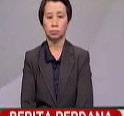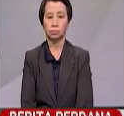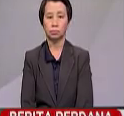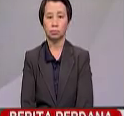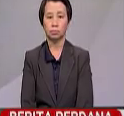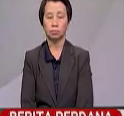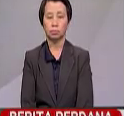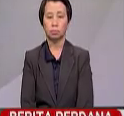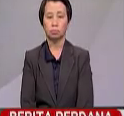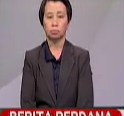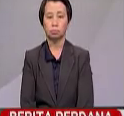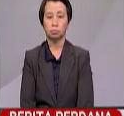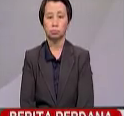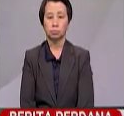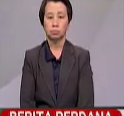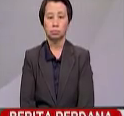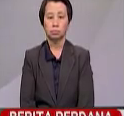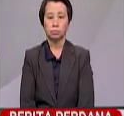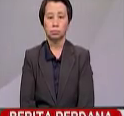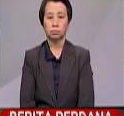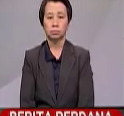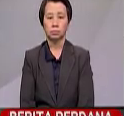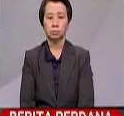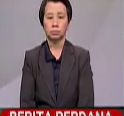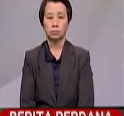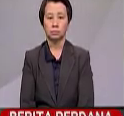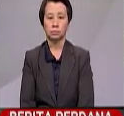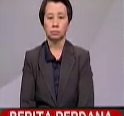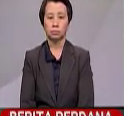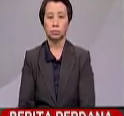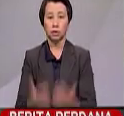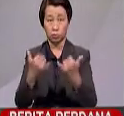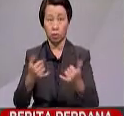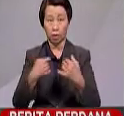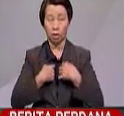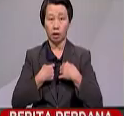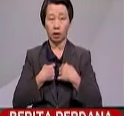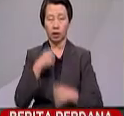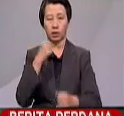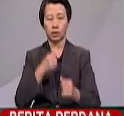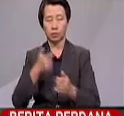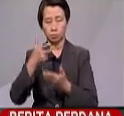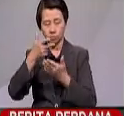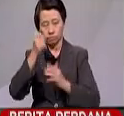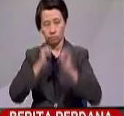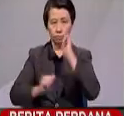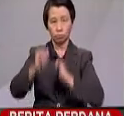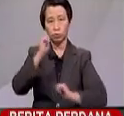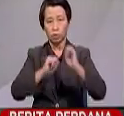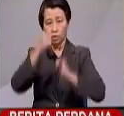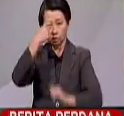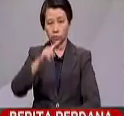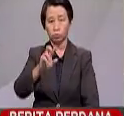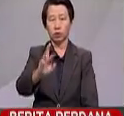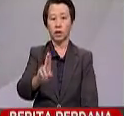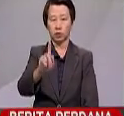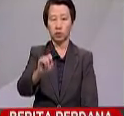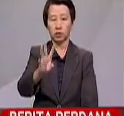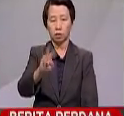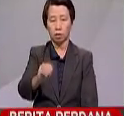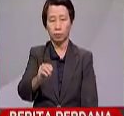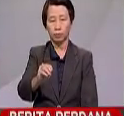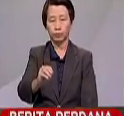Mungkin adalah bila pergi Jakarta buat shoot. Sekarang ni tengah shooting untuk RTM juga. Dia